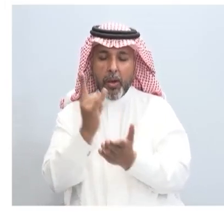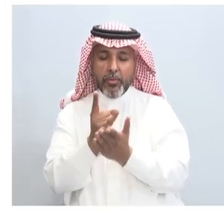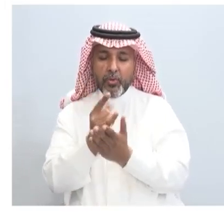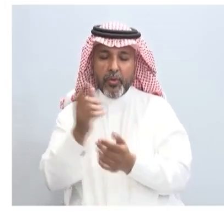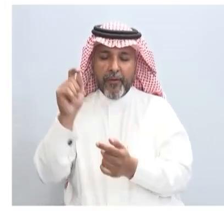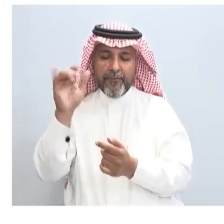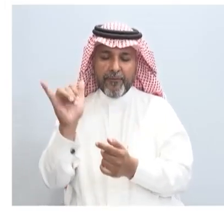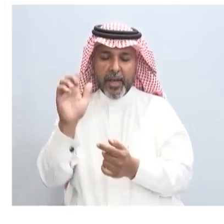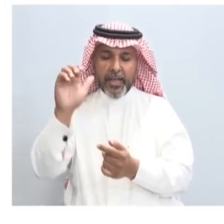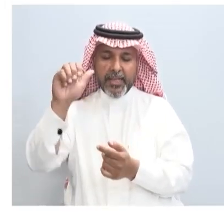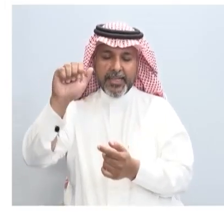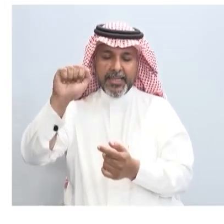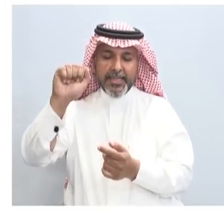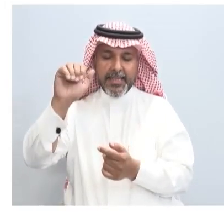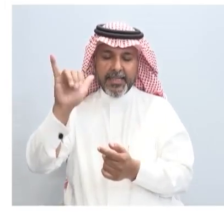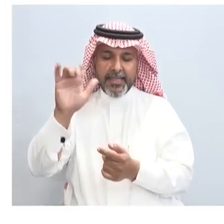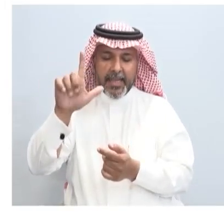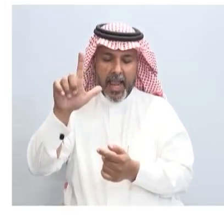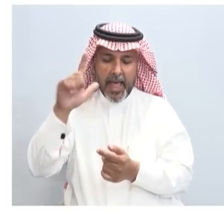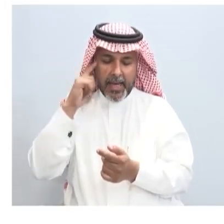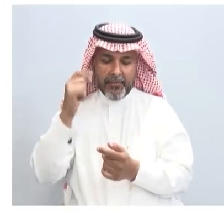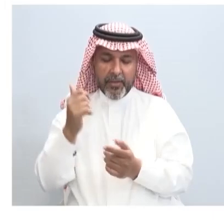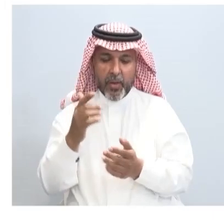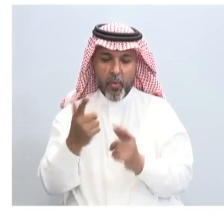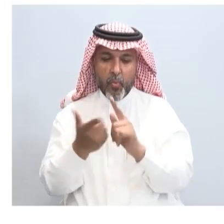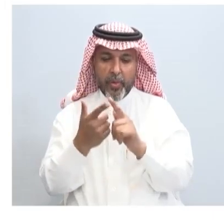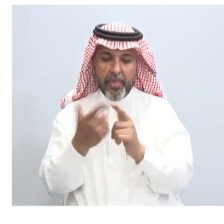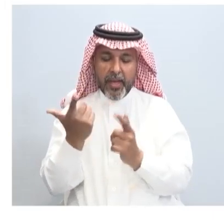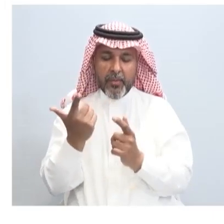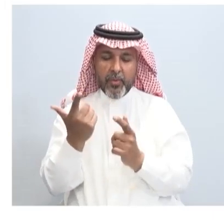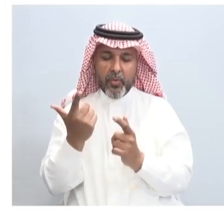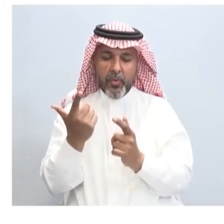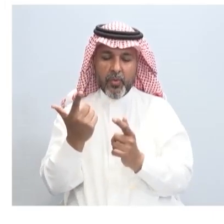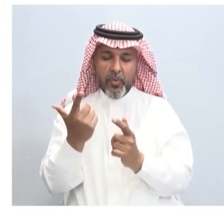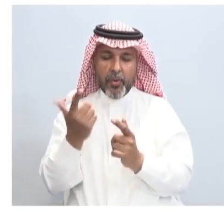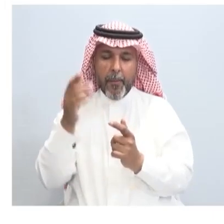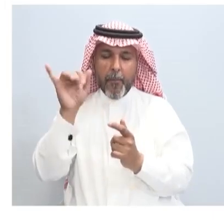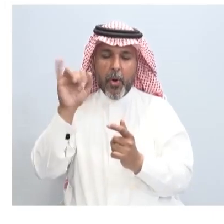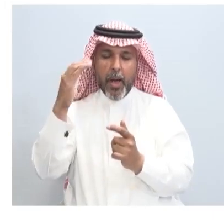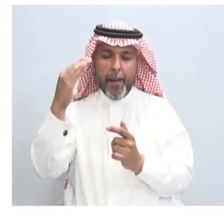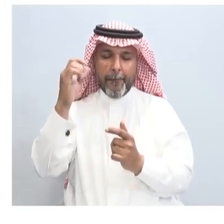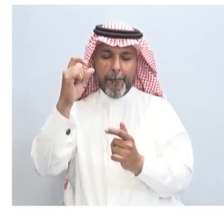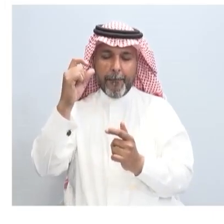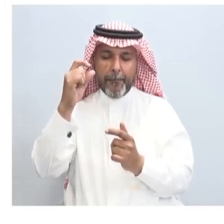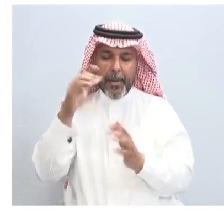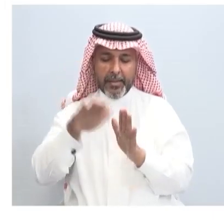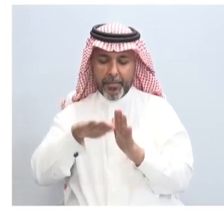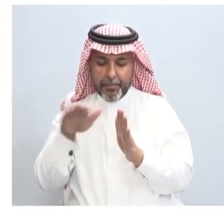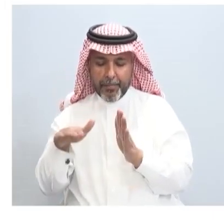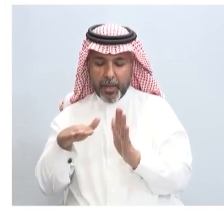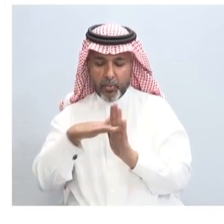ض 1 ض 1 لان ما ترك لي خيار للرئيس الا خيار واحد وما ترك لي خيار للنائب الا خيار واحد وما ترك لي خيار